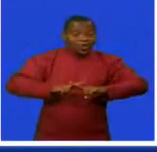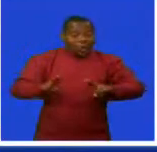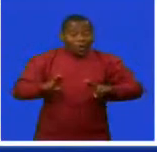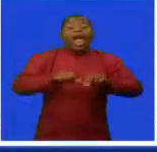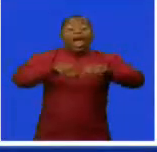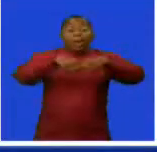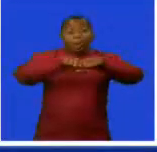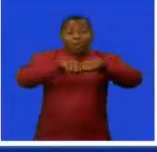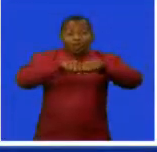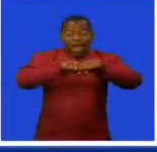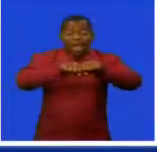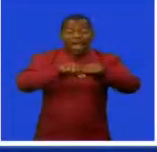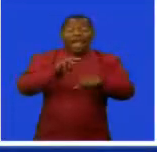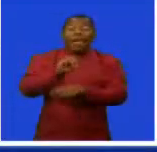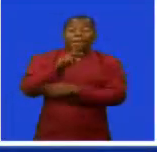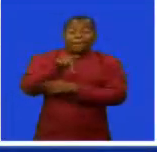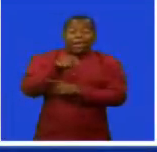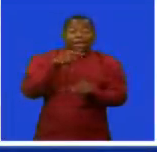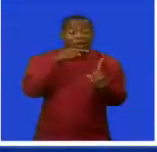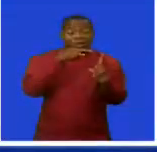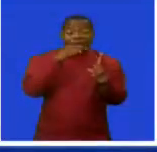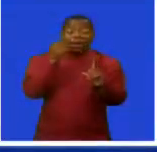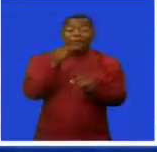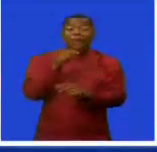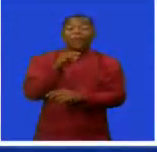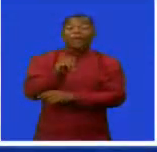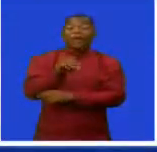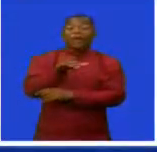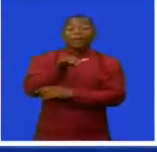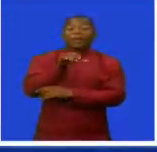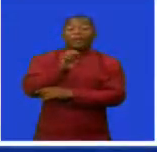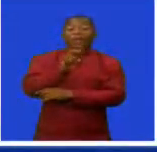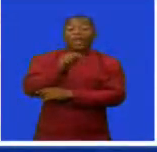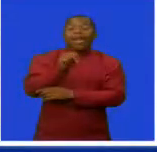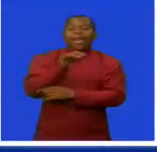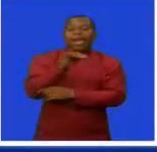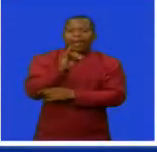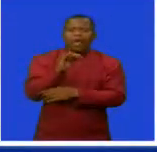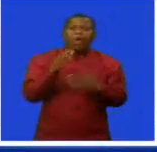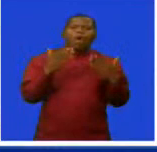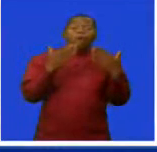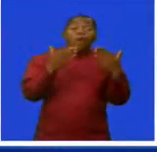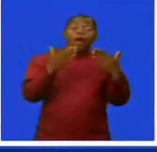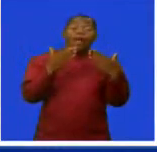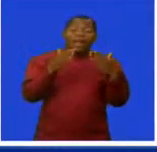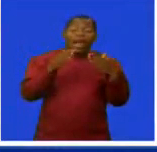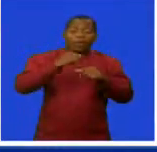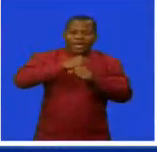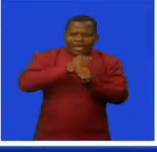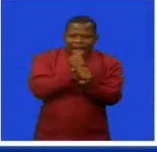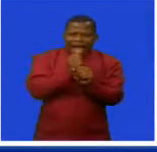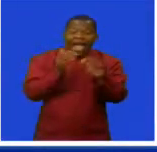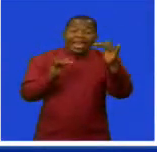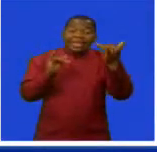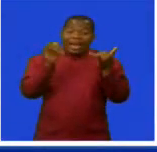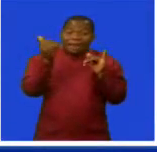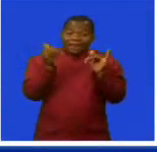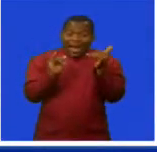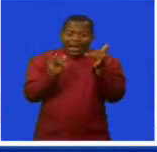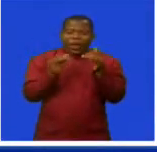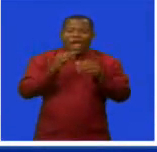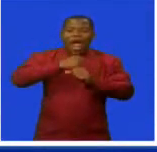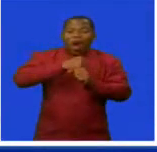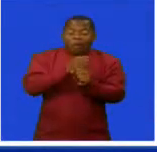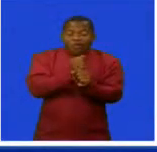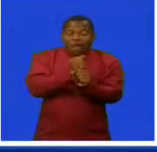Timothy Miyeni khulu ukuthi lo msebenzi lomkhulu kangaka mhlaba wonke ugujwe kulendzawo. Kuthi nembala